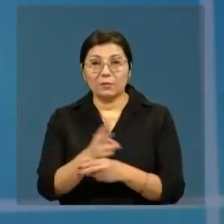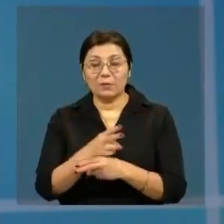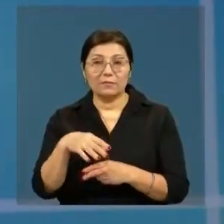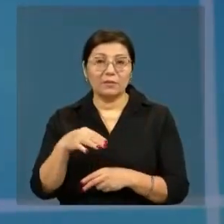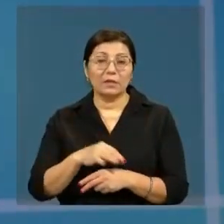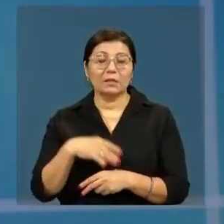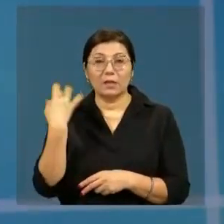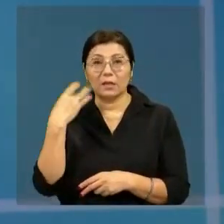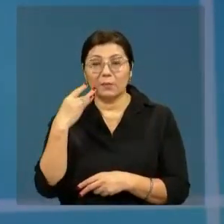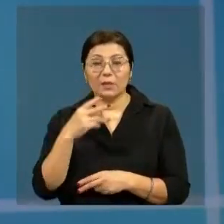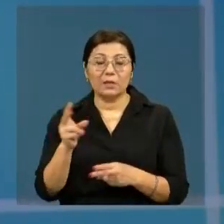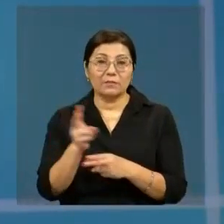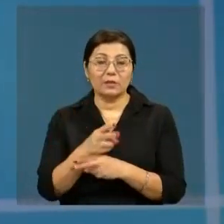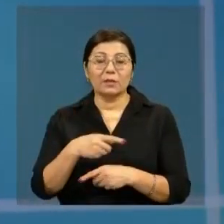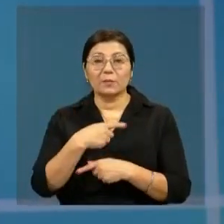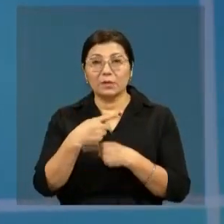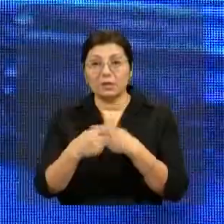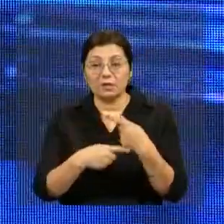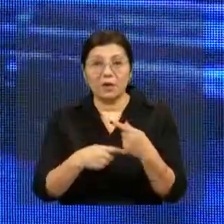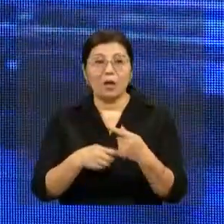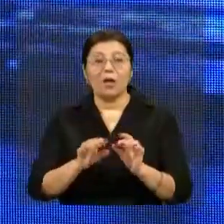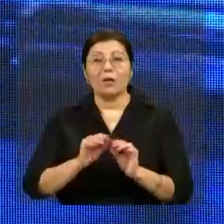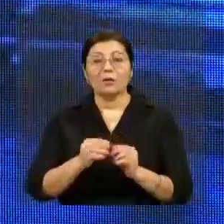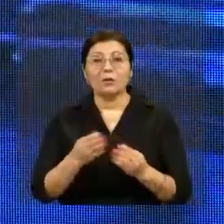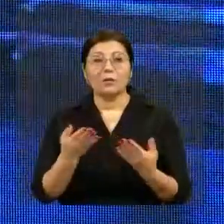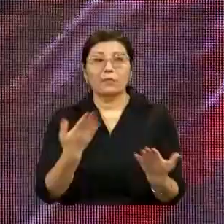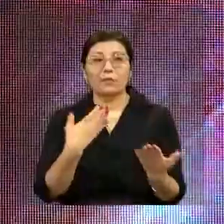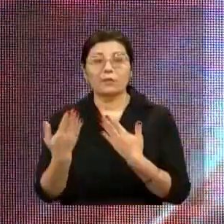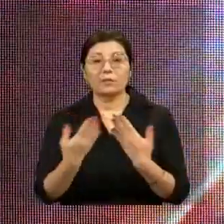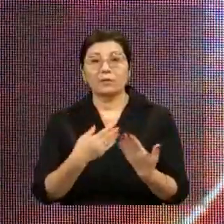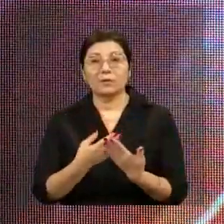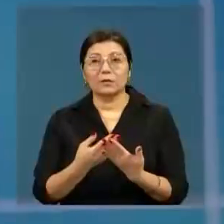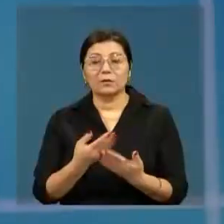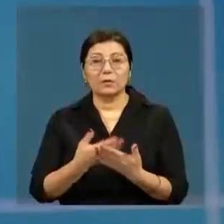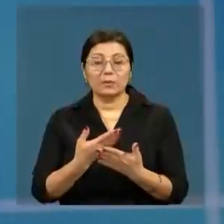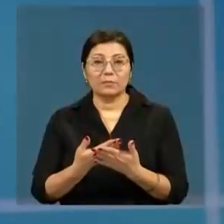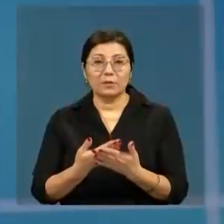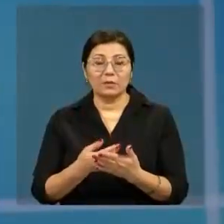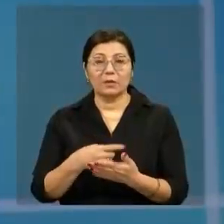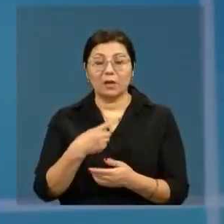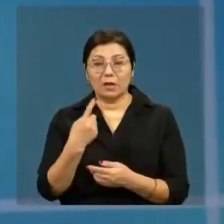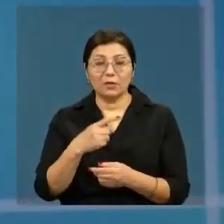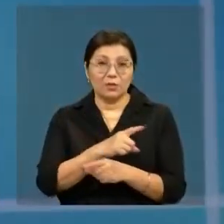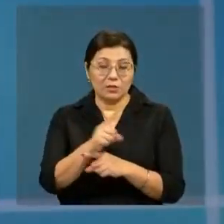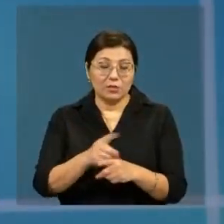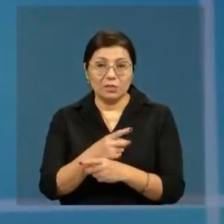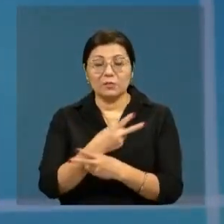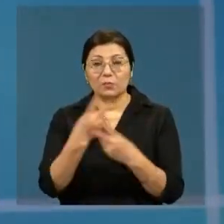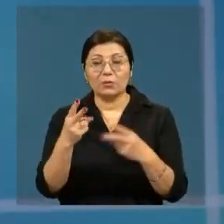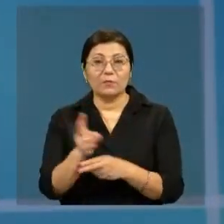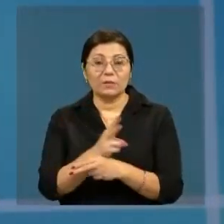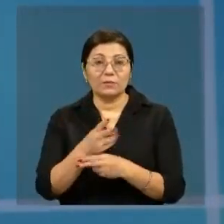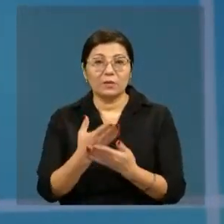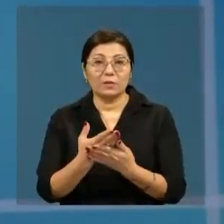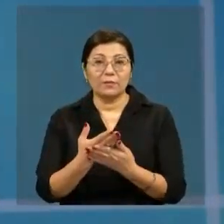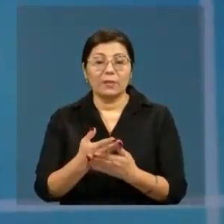американские фильмы, и потом ведем дискуссии. Каким образом? Например, мы час смотрим фильм, или час-полтора, и у нас